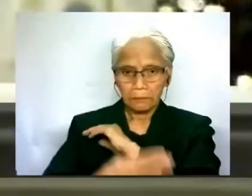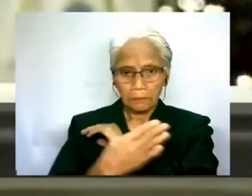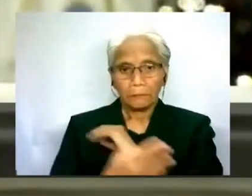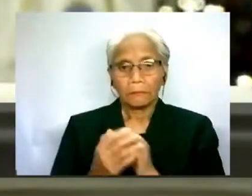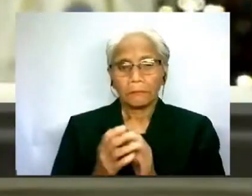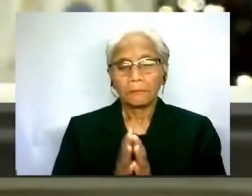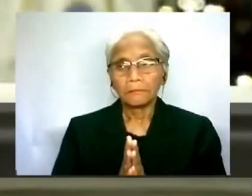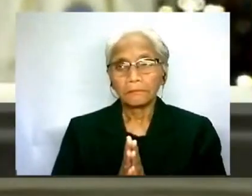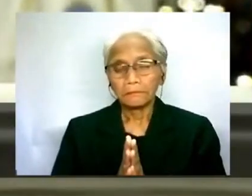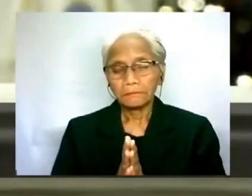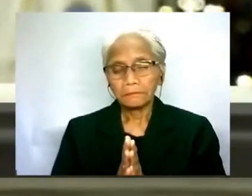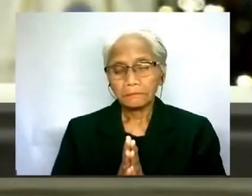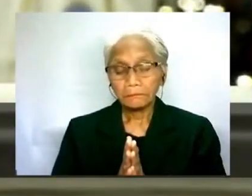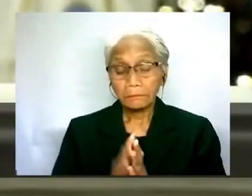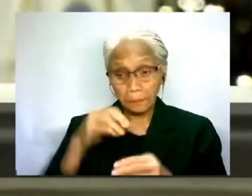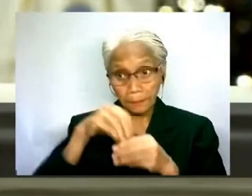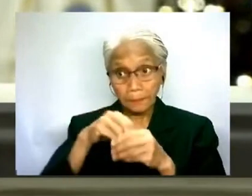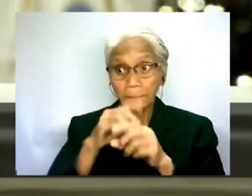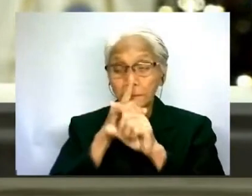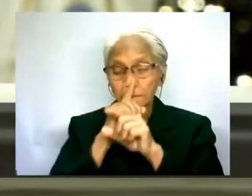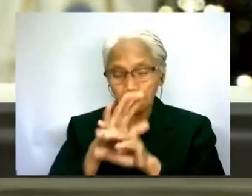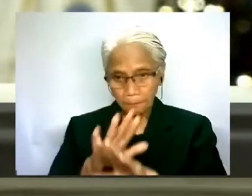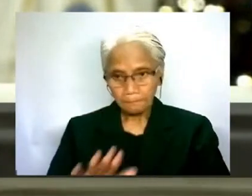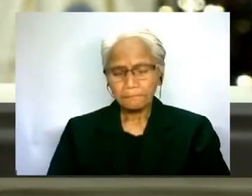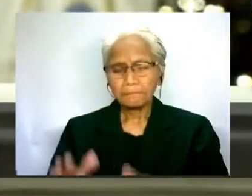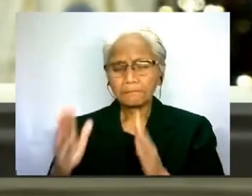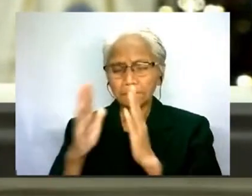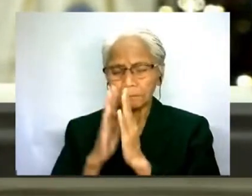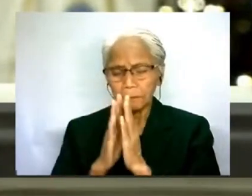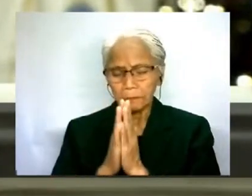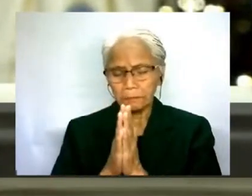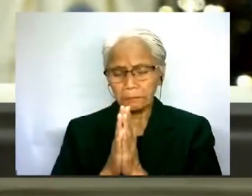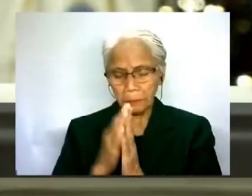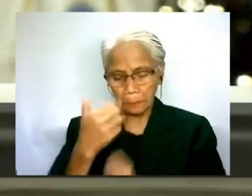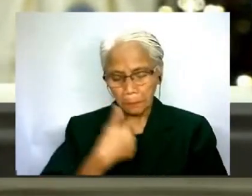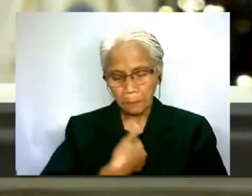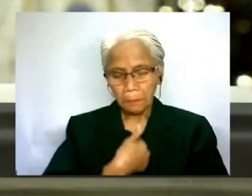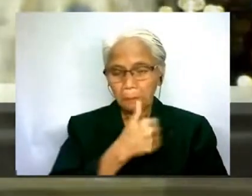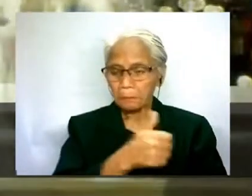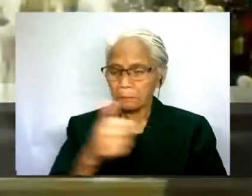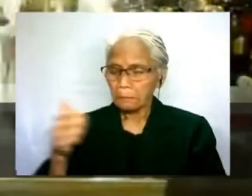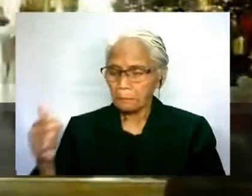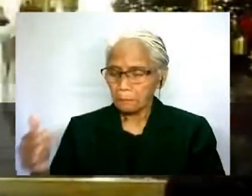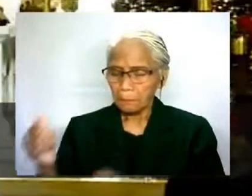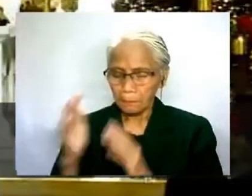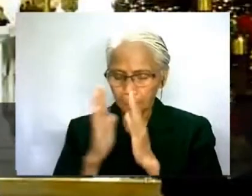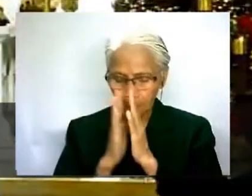Tahimik nating idalangin ang ating mga sariling kahilingan.